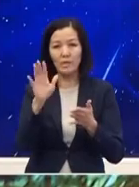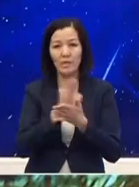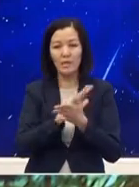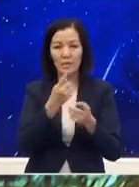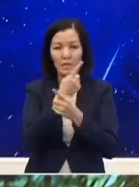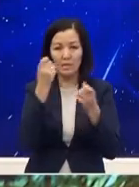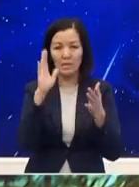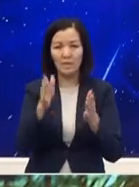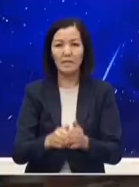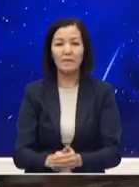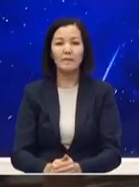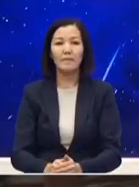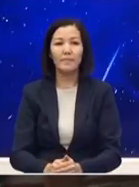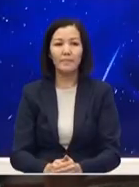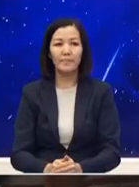жарияланады.